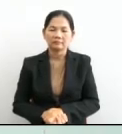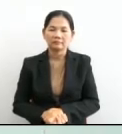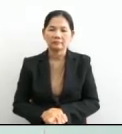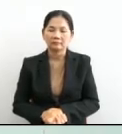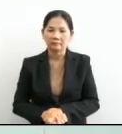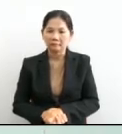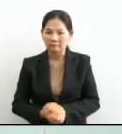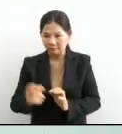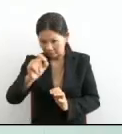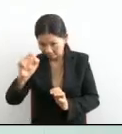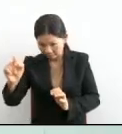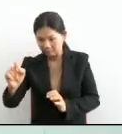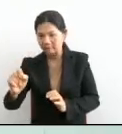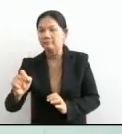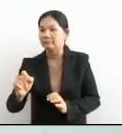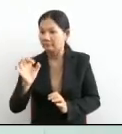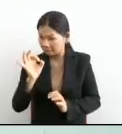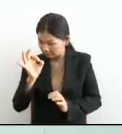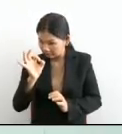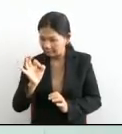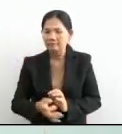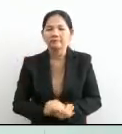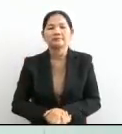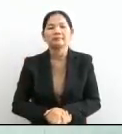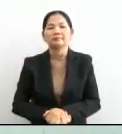chàng chẳng còn ai cho xây báo nó con nữa chà